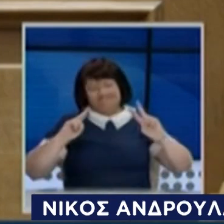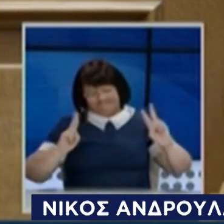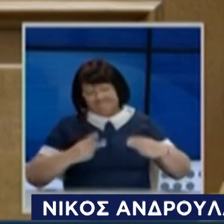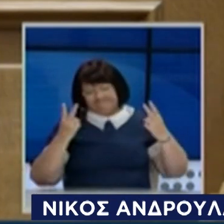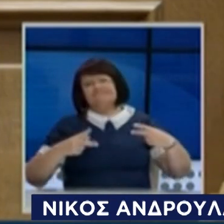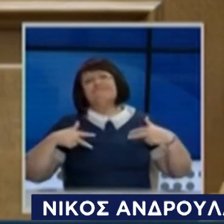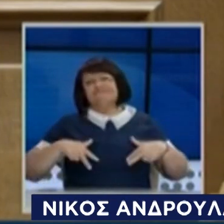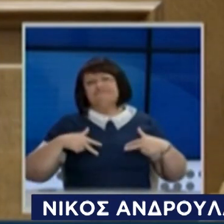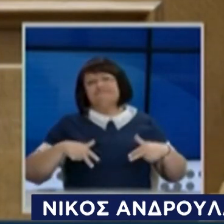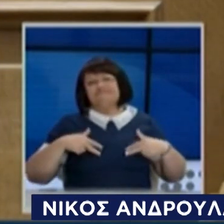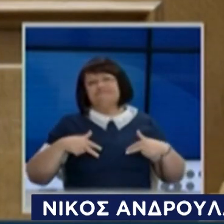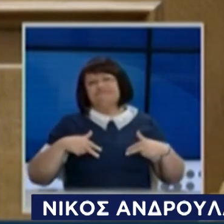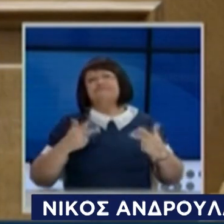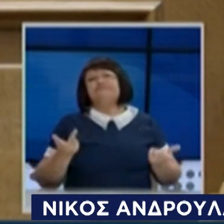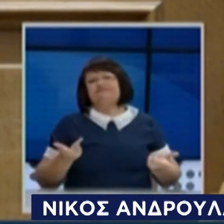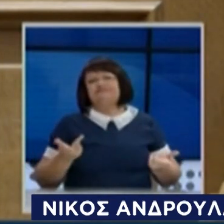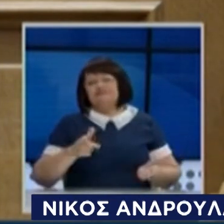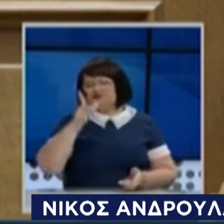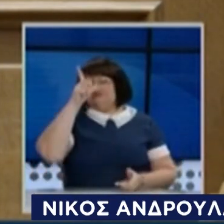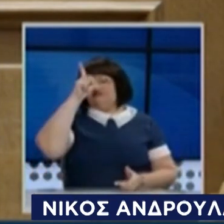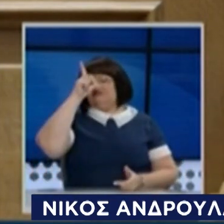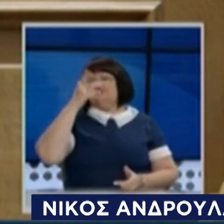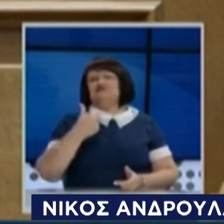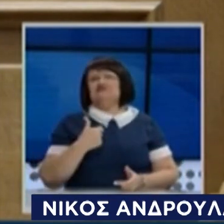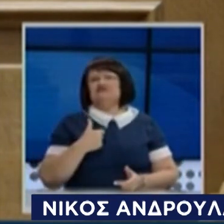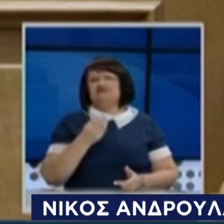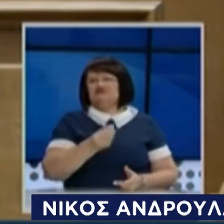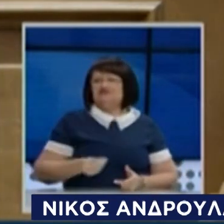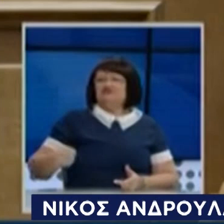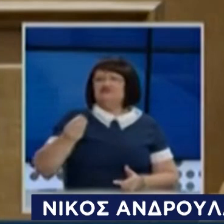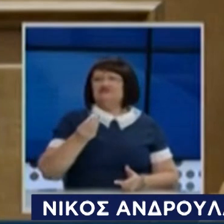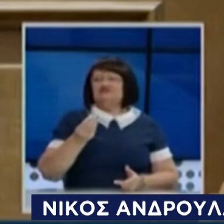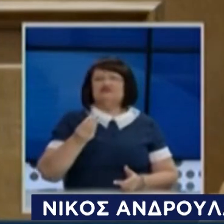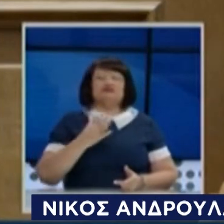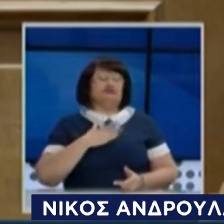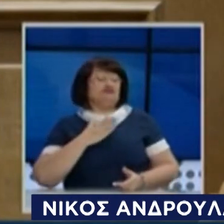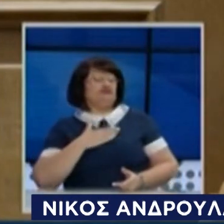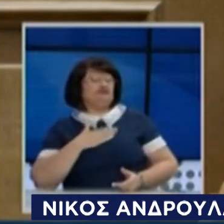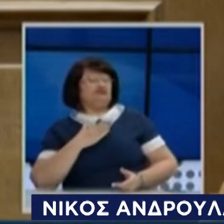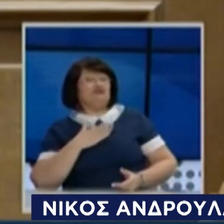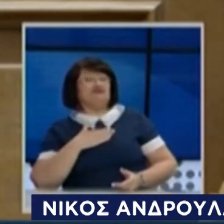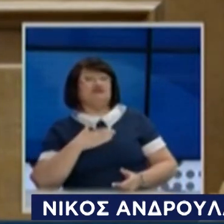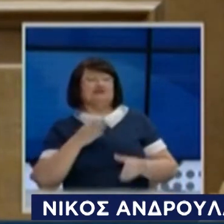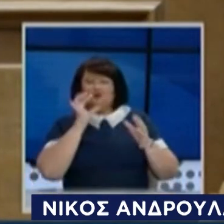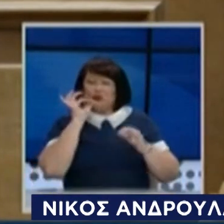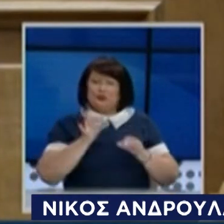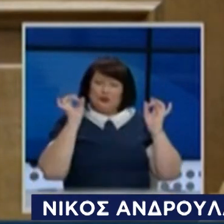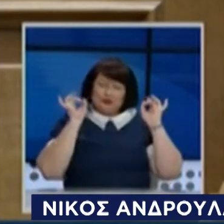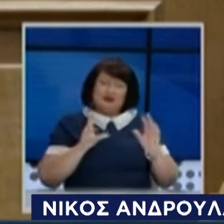μιας κυβέρνησης αυξημένης αλαζονίας, αυξαμένης αυταρέσκειας και